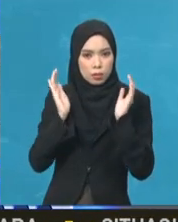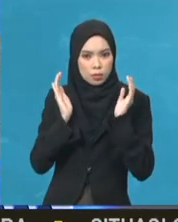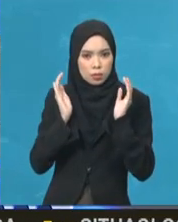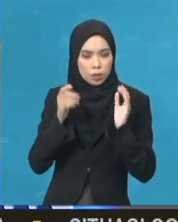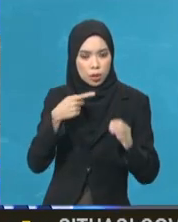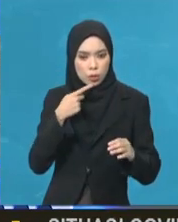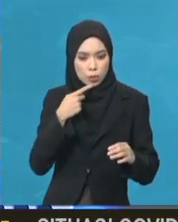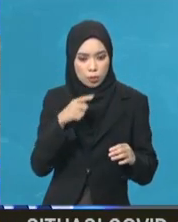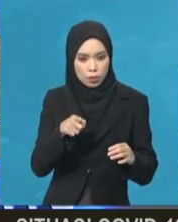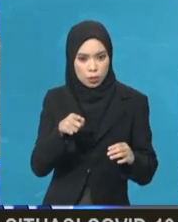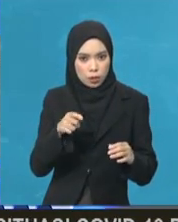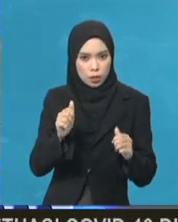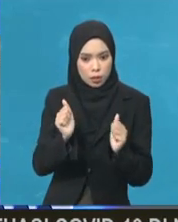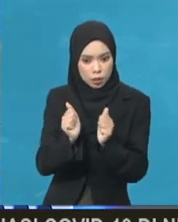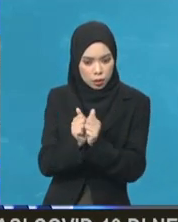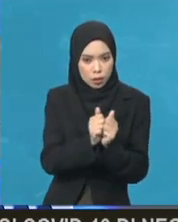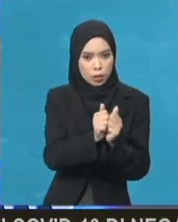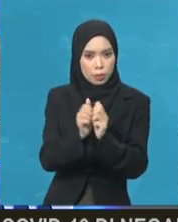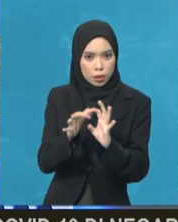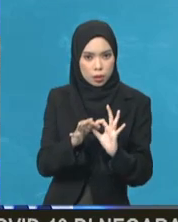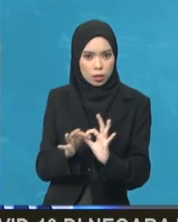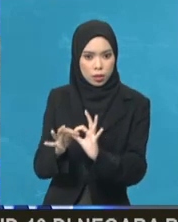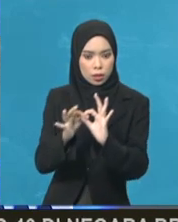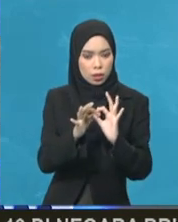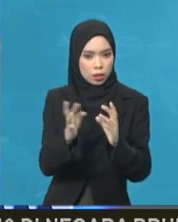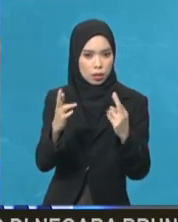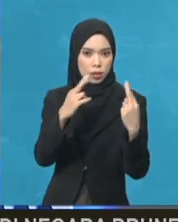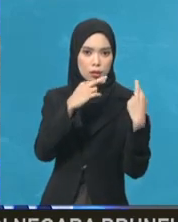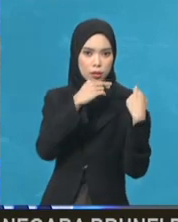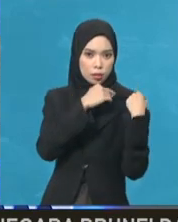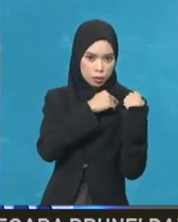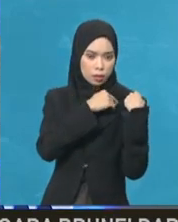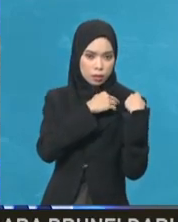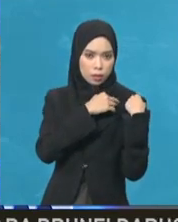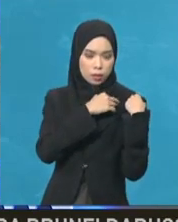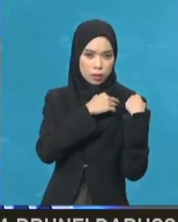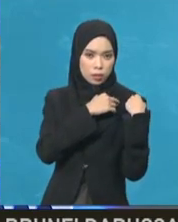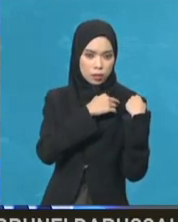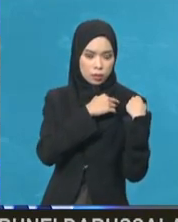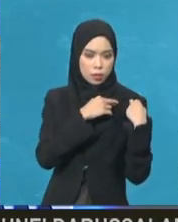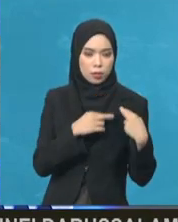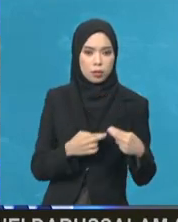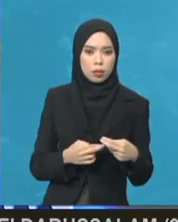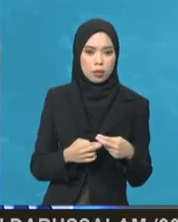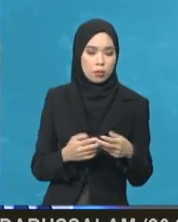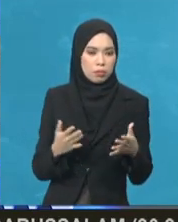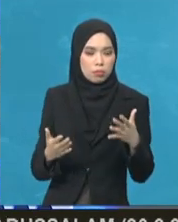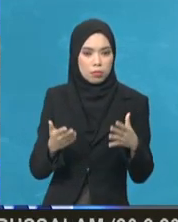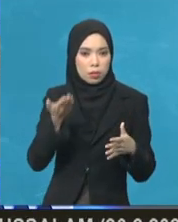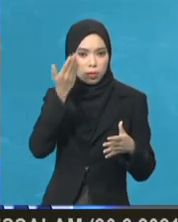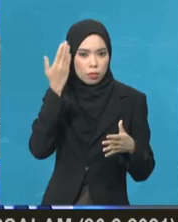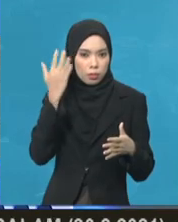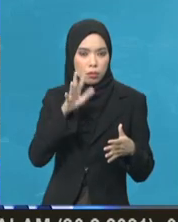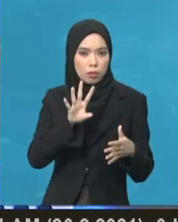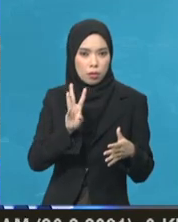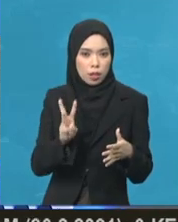ini diseru sama-sama mengamalkan tanggungjawab sosial CB sosial masing-masing walaupun sejak Enam tahun